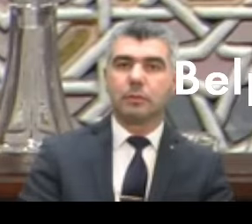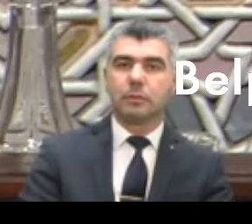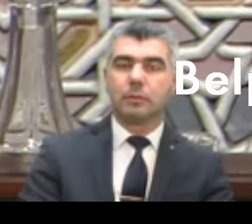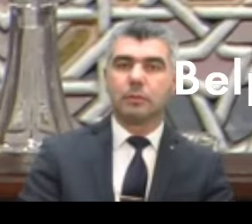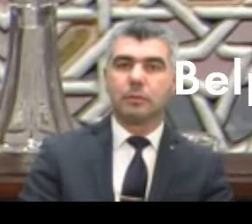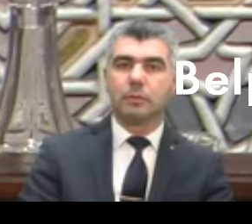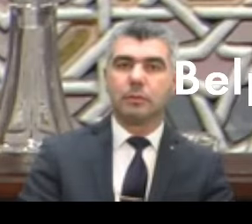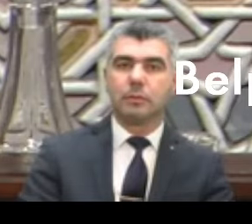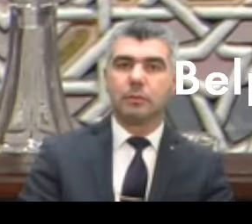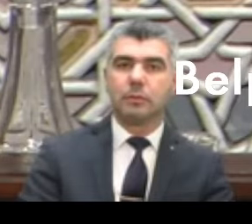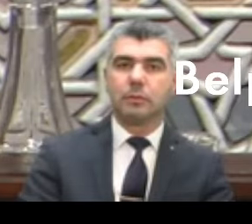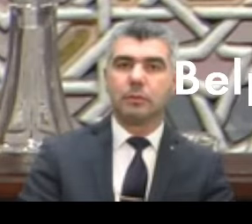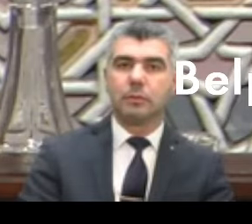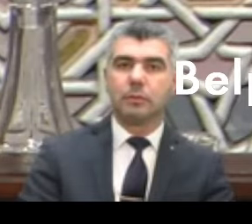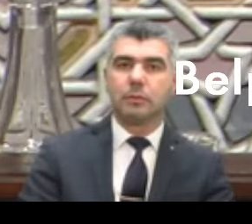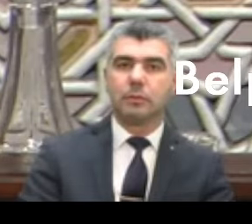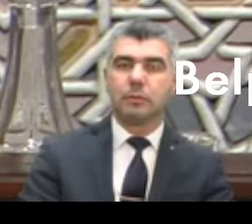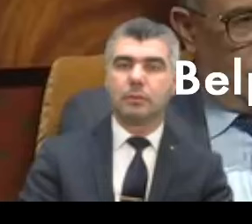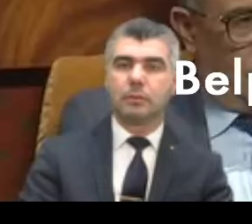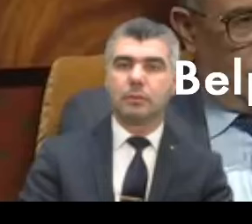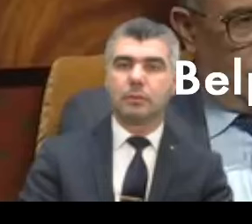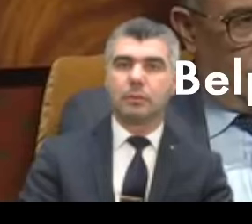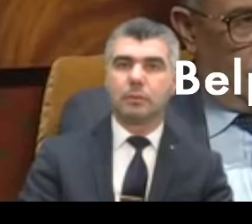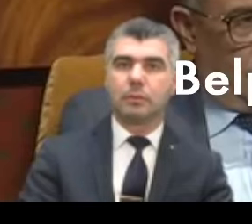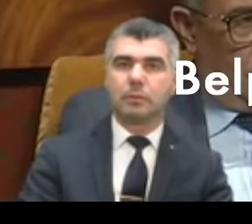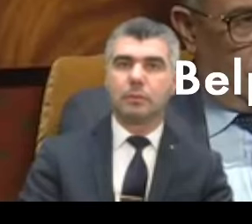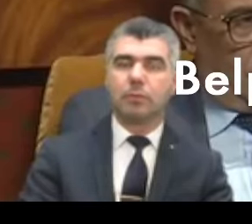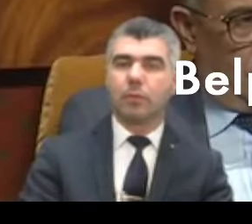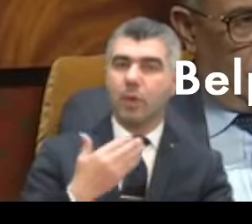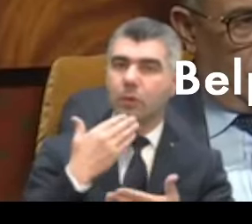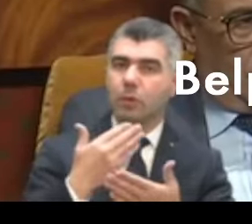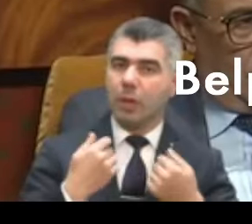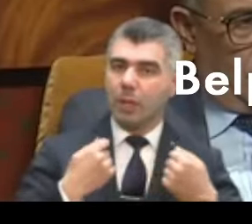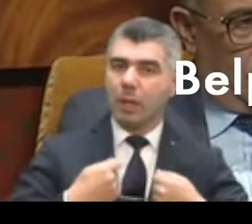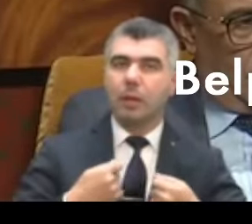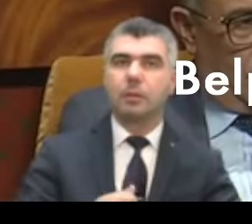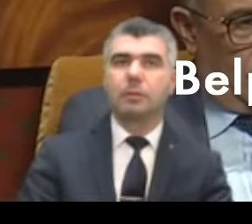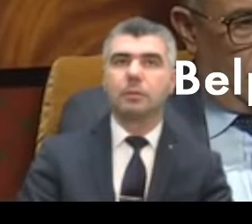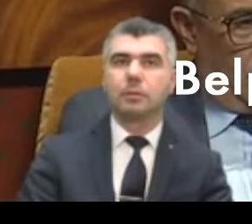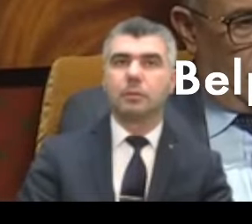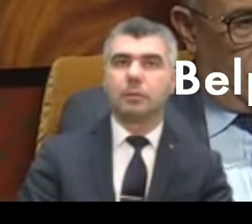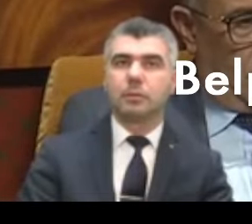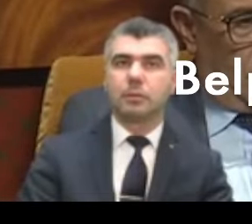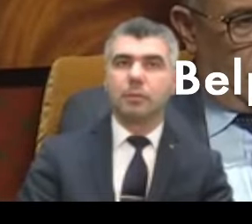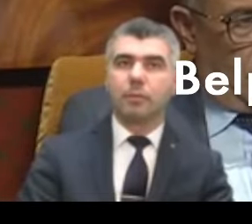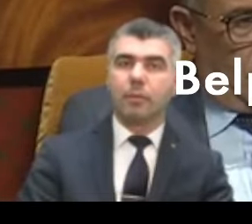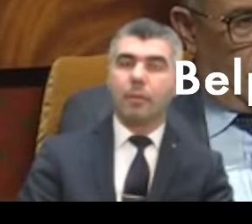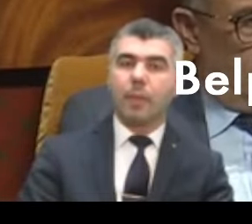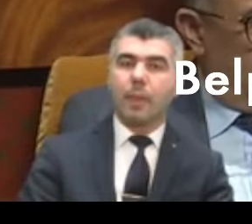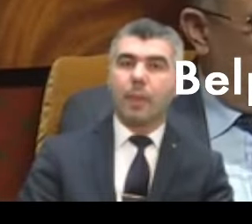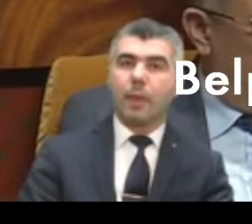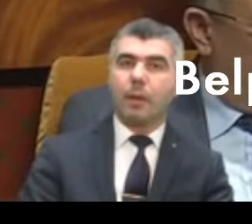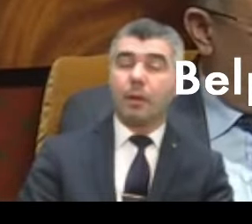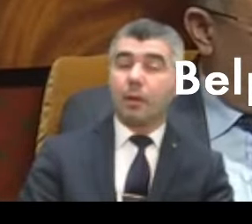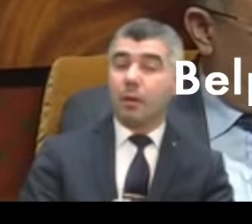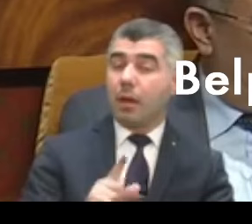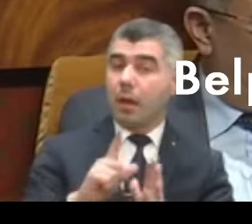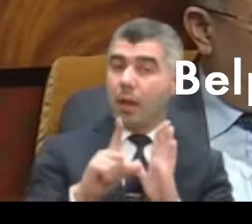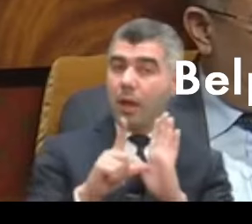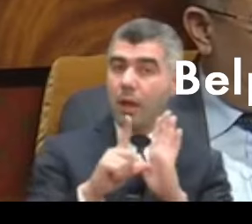الرئيس تفضل السيد الرئيس شكرا السيده الرئيسه بناء على الماده